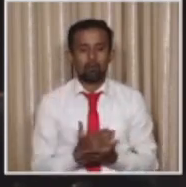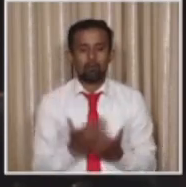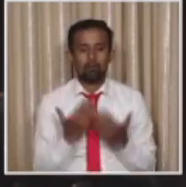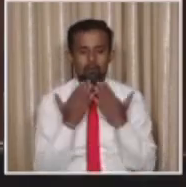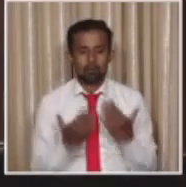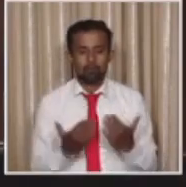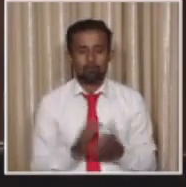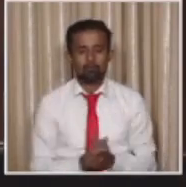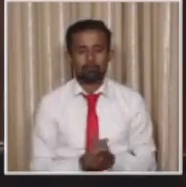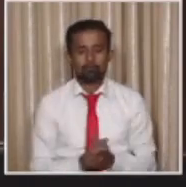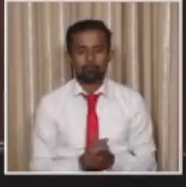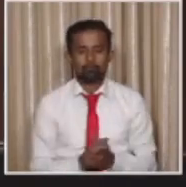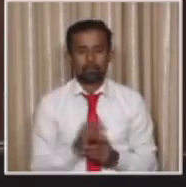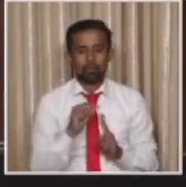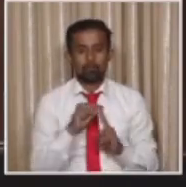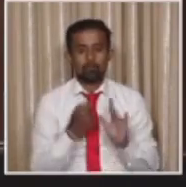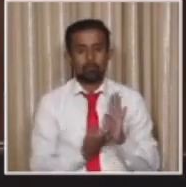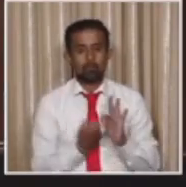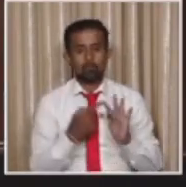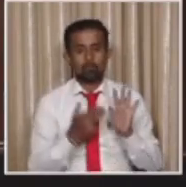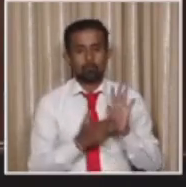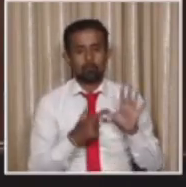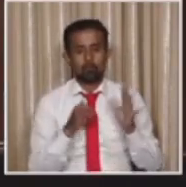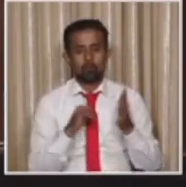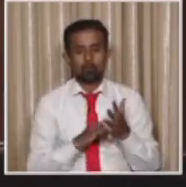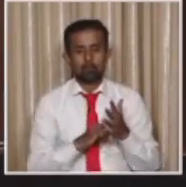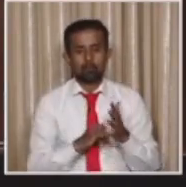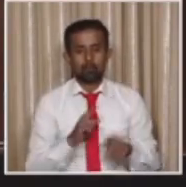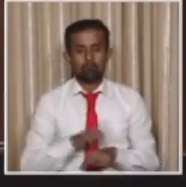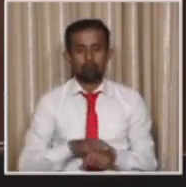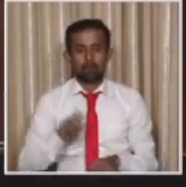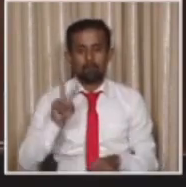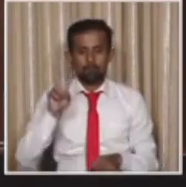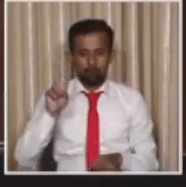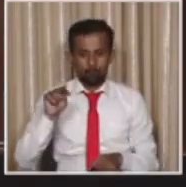බොහොම ස්තුතියි ගරු ප්‍රේමනාත් සිය දලවත්ත මැතිතුමා. ඔබතුමාට විනාඩි 20ක කාලයක් තියෙනවා.